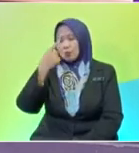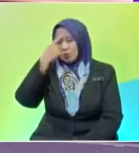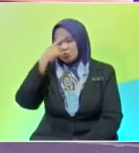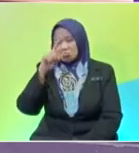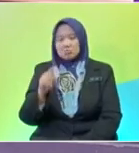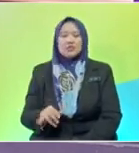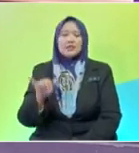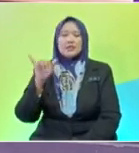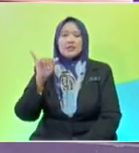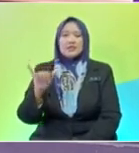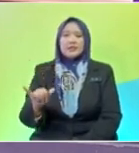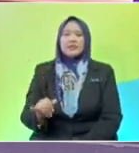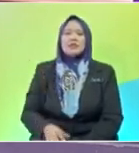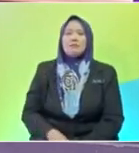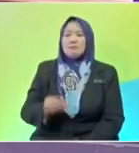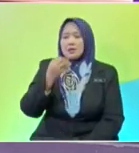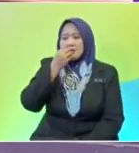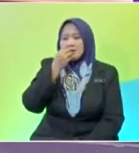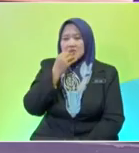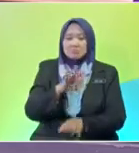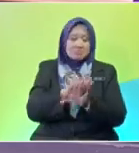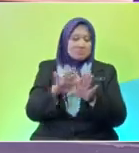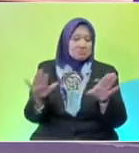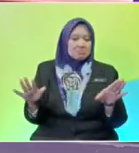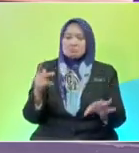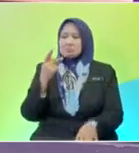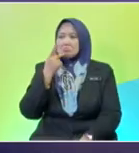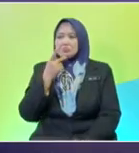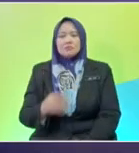Oke seterusnya Cikgu